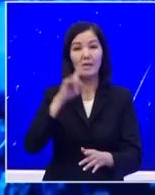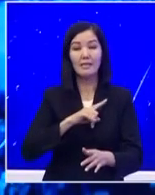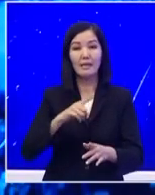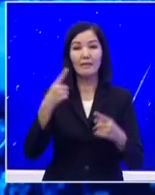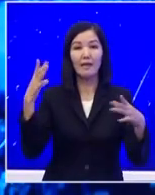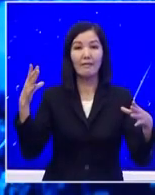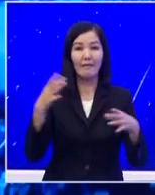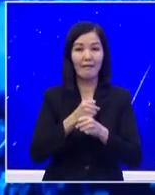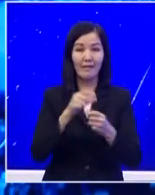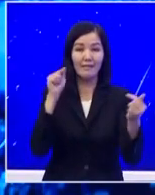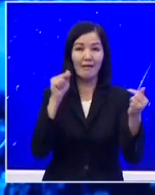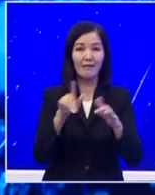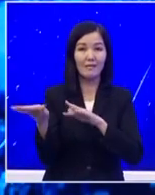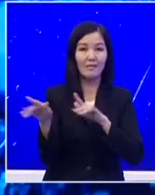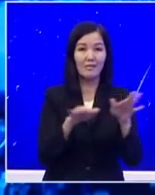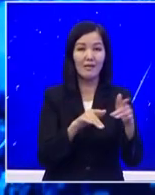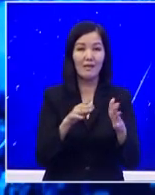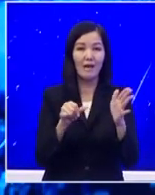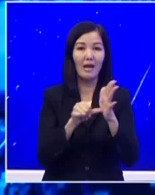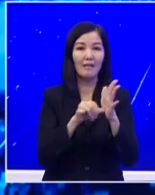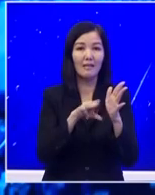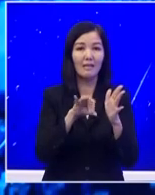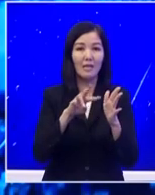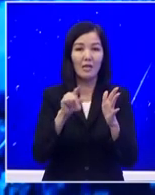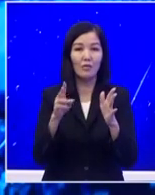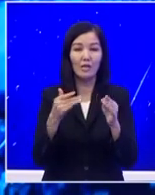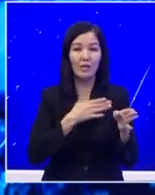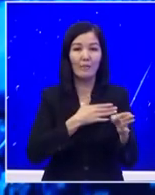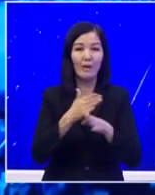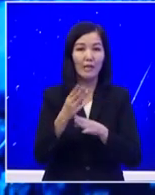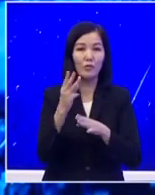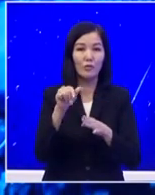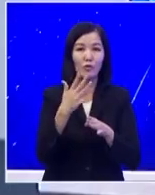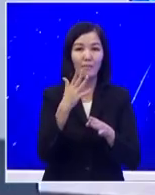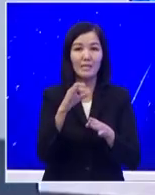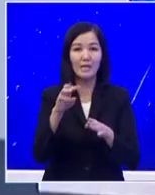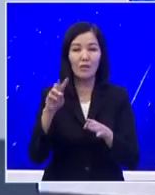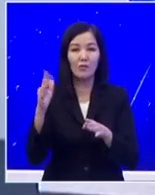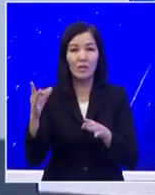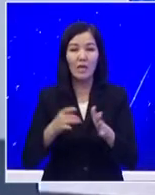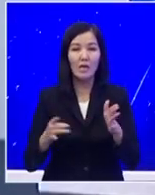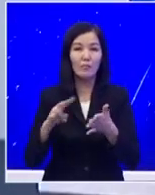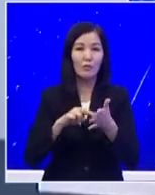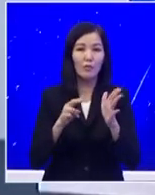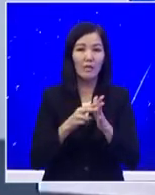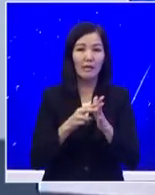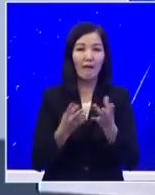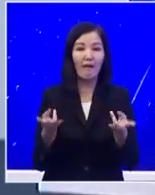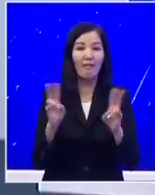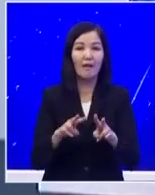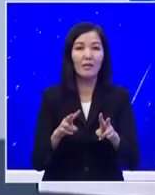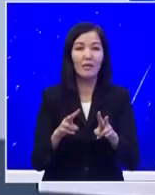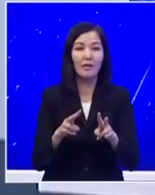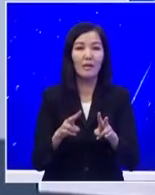Қазақстандағы дағдарысқа қарсы шараларға шамамен 6 триллион теңге бағытталды. Оның 3,5 триллион теңгесі республикалық бюджеттен,